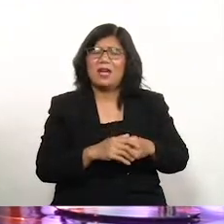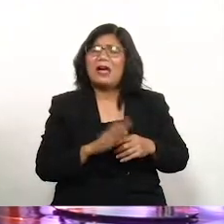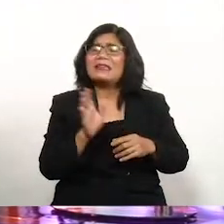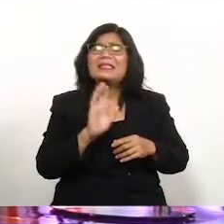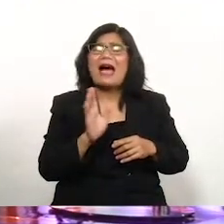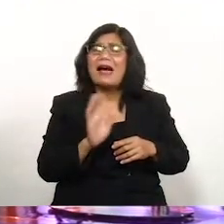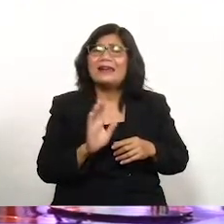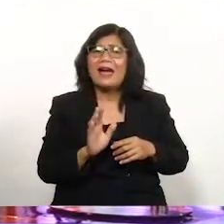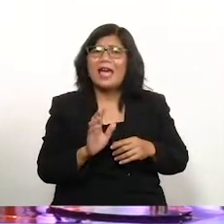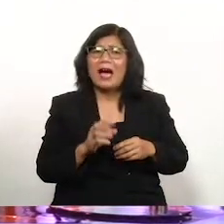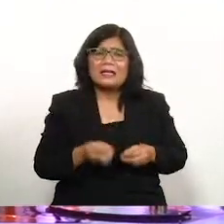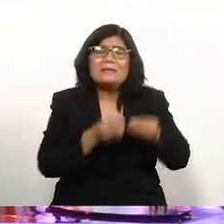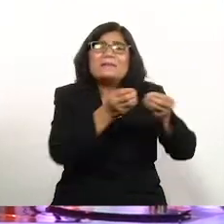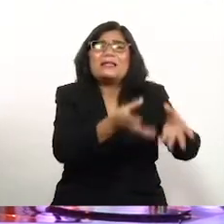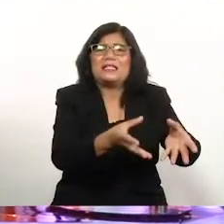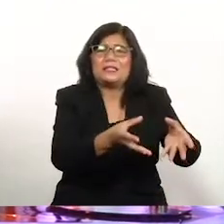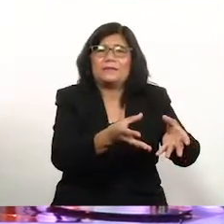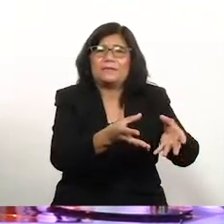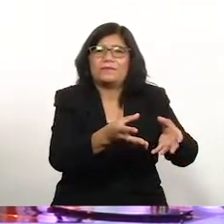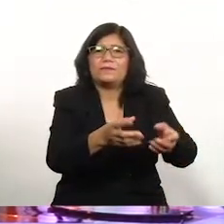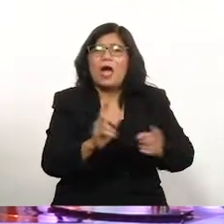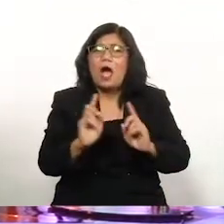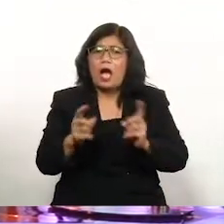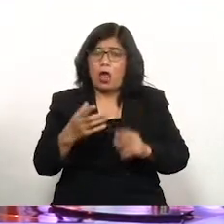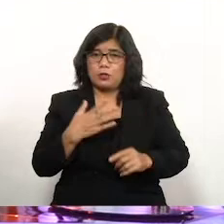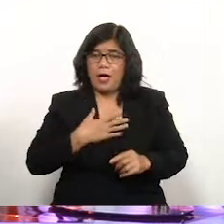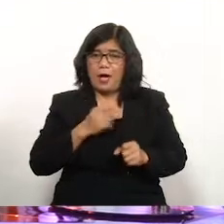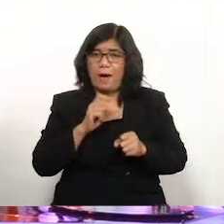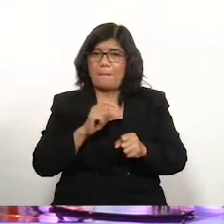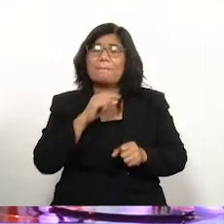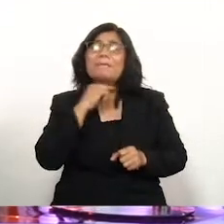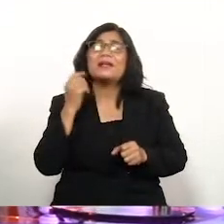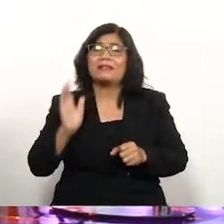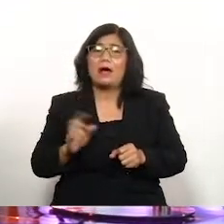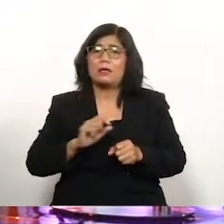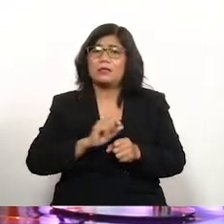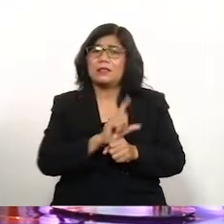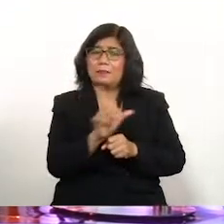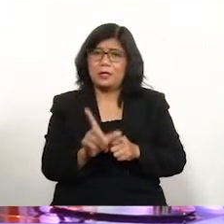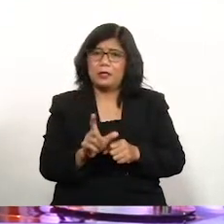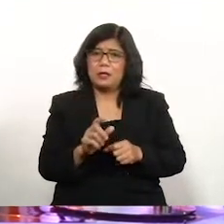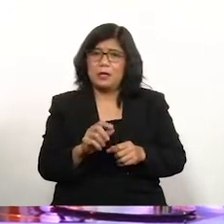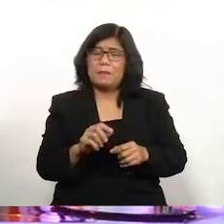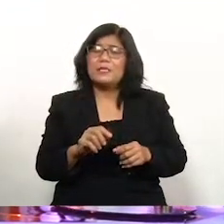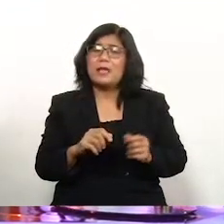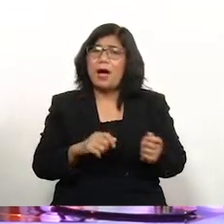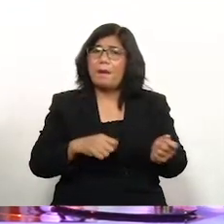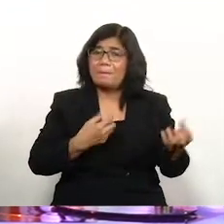Hai kalau saya bisa main gitar Hai saya bisa mengajar orang main gitar